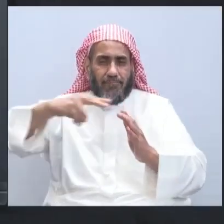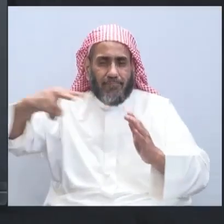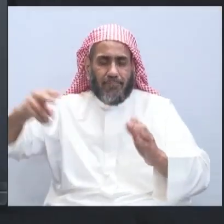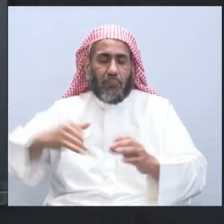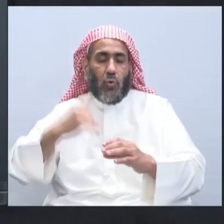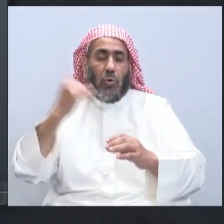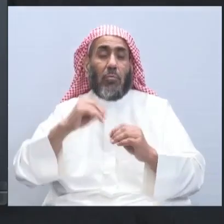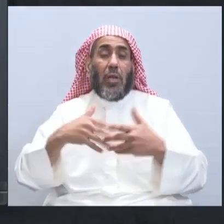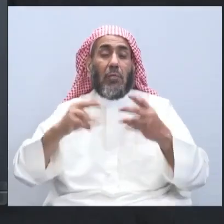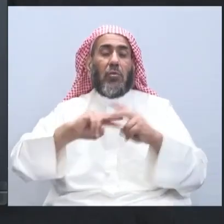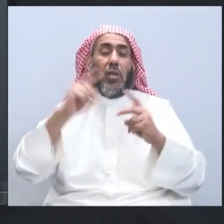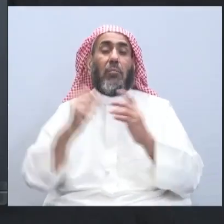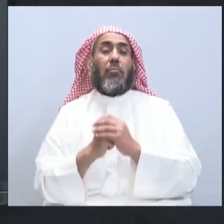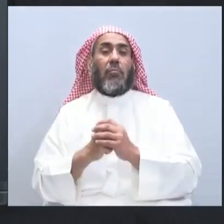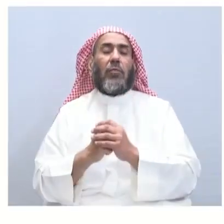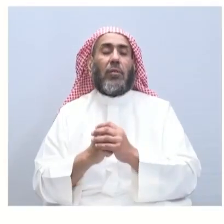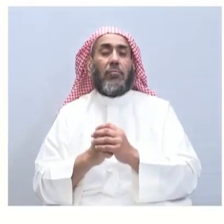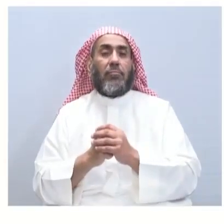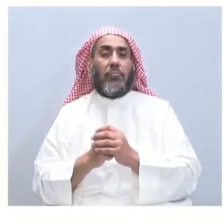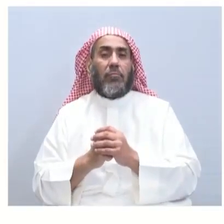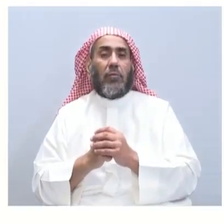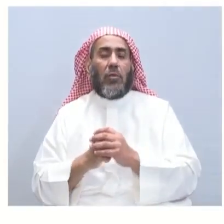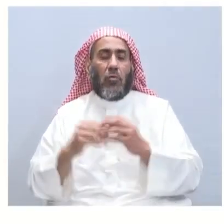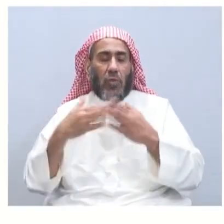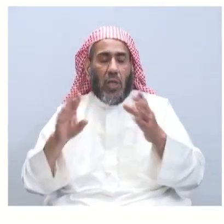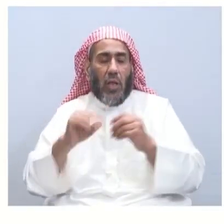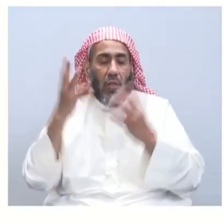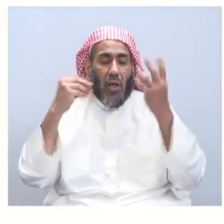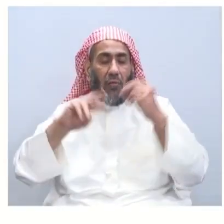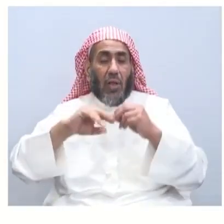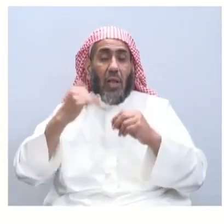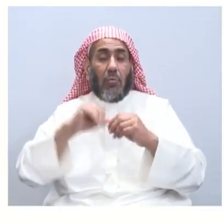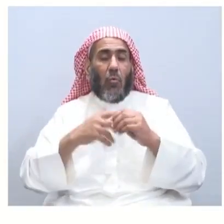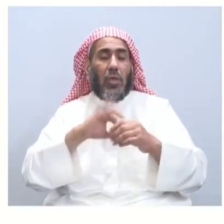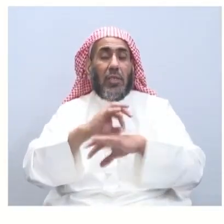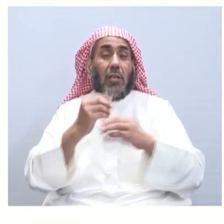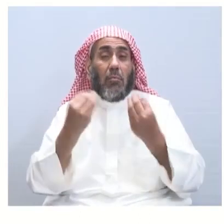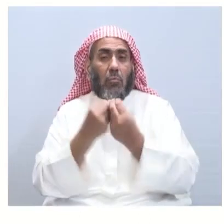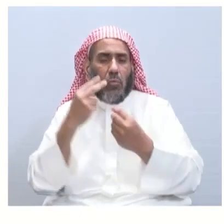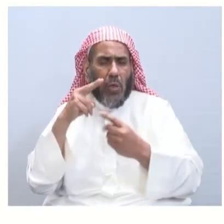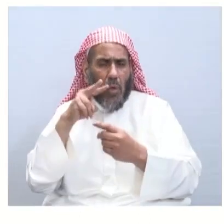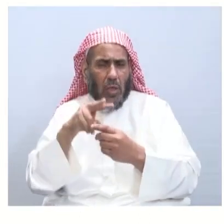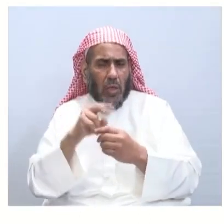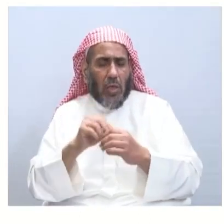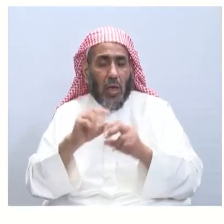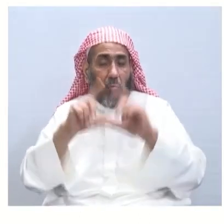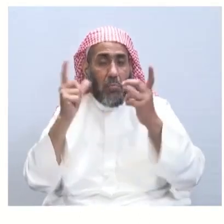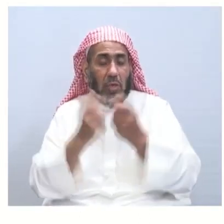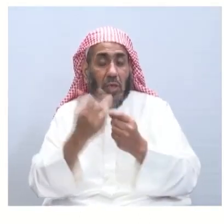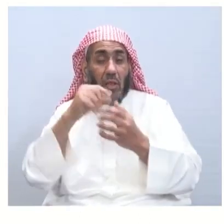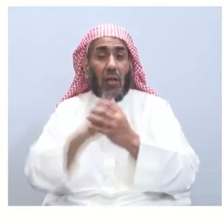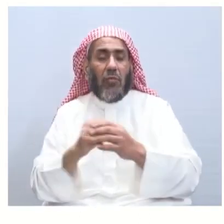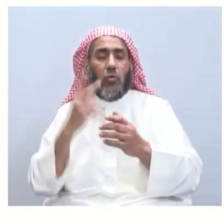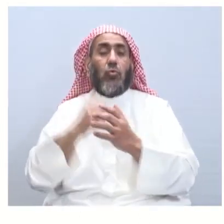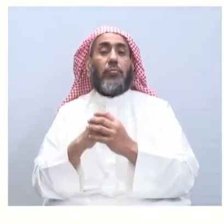تهم الادب بشكل بشكل عام في تلك الحقبه وانفتاحه على الثقافات العربيه والانسانيه مع متابعتها للمشهد الثقا